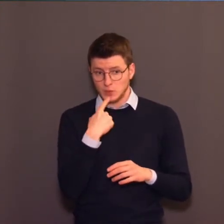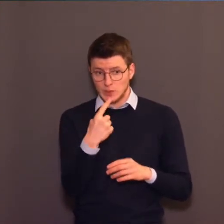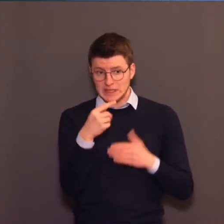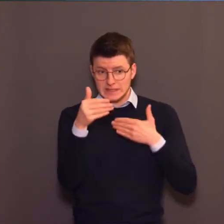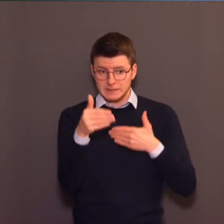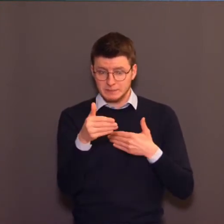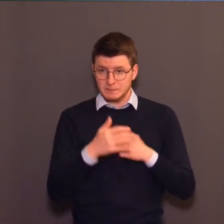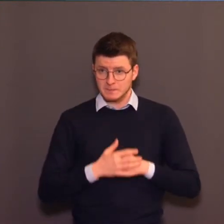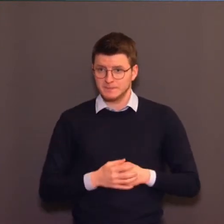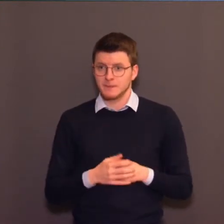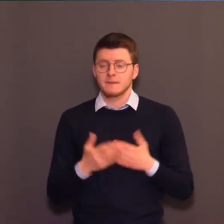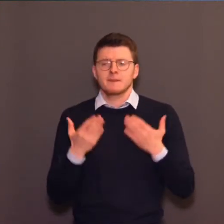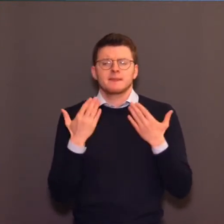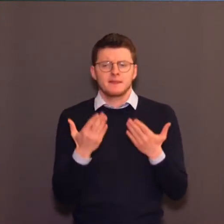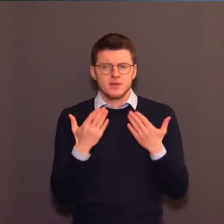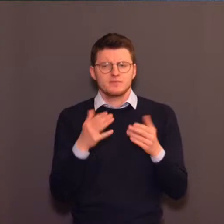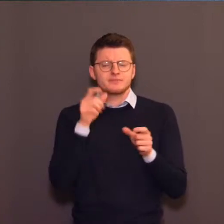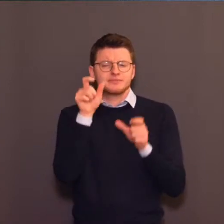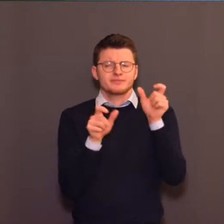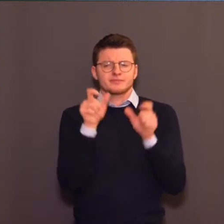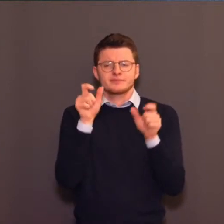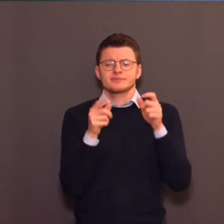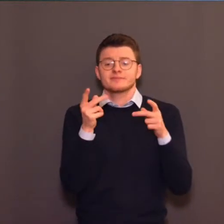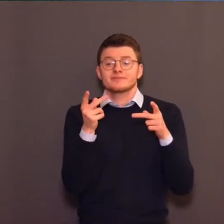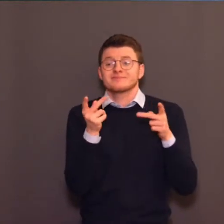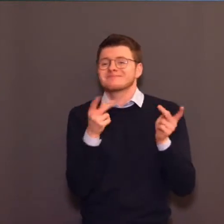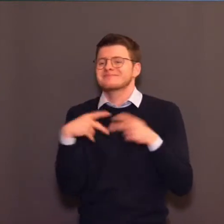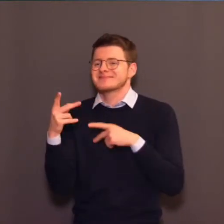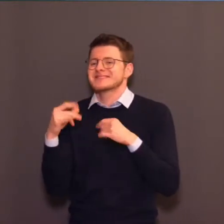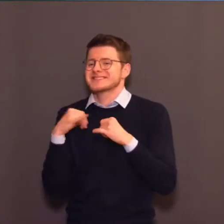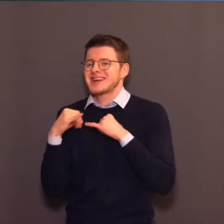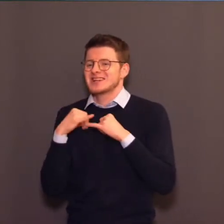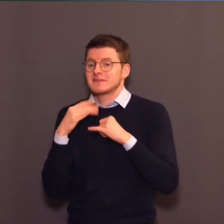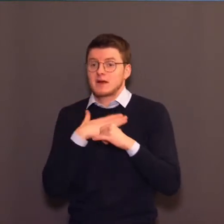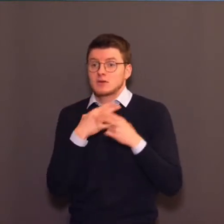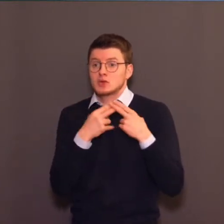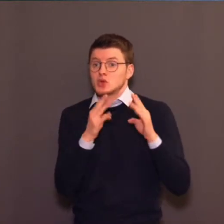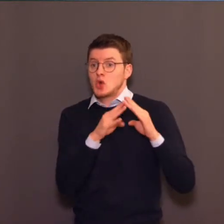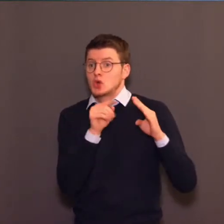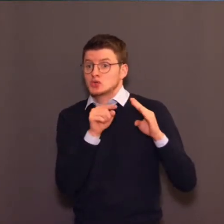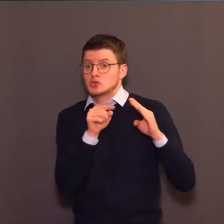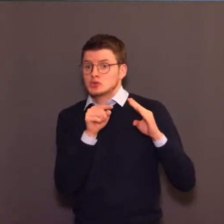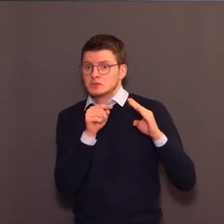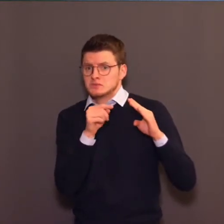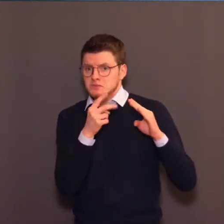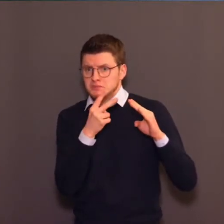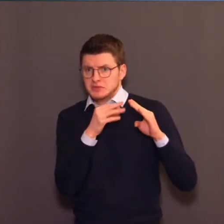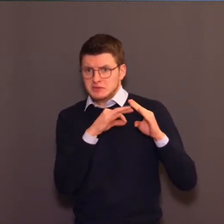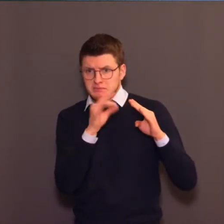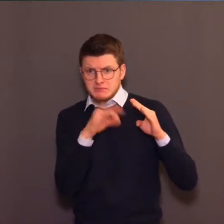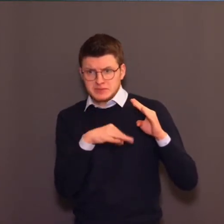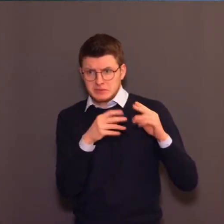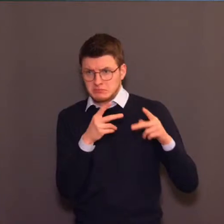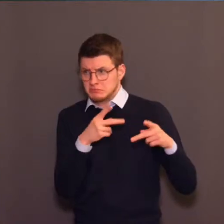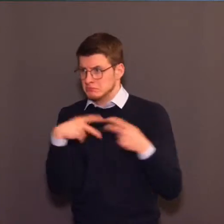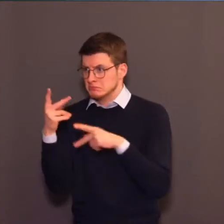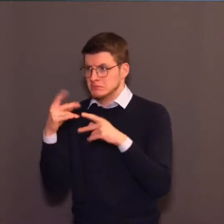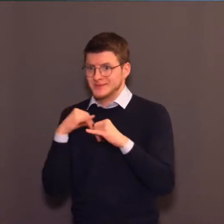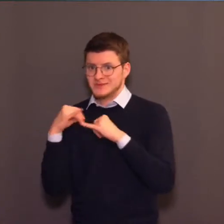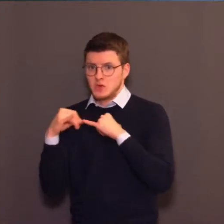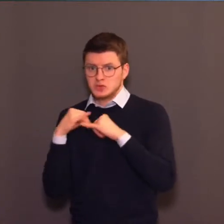Woonzorgcentrumbewoners vertegenwoordigen nu nog slechts 2% van alle ziekenhuisopnames. Ook het